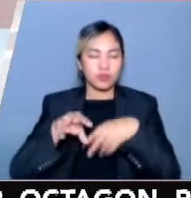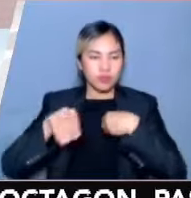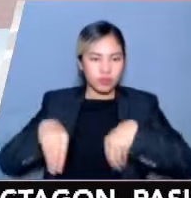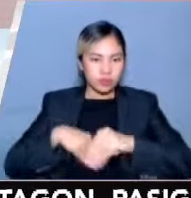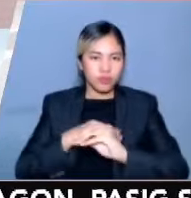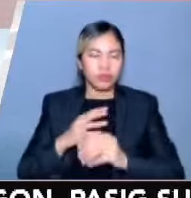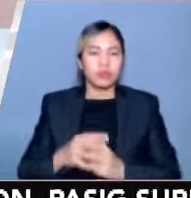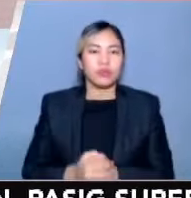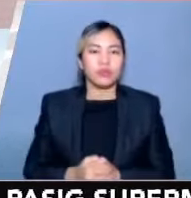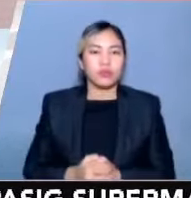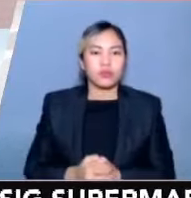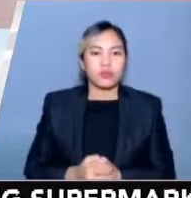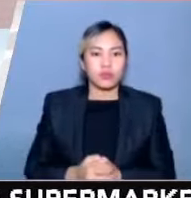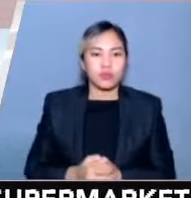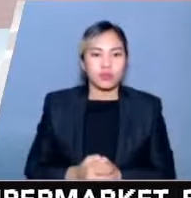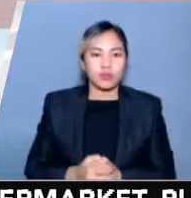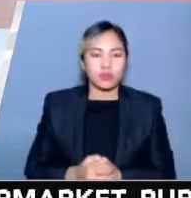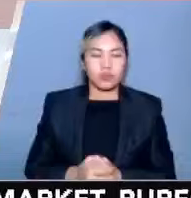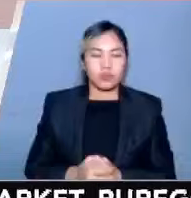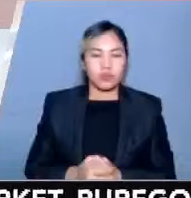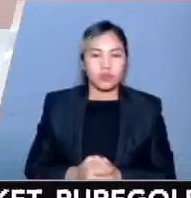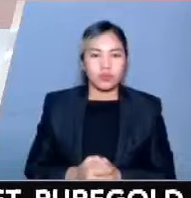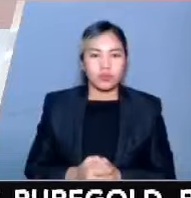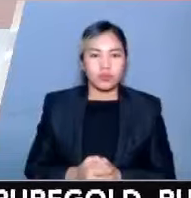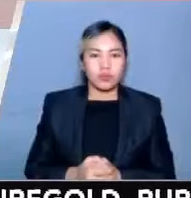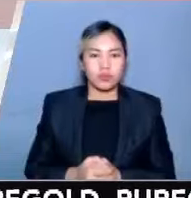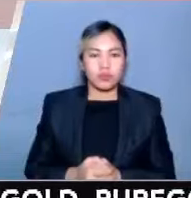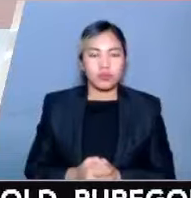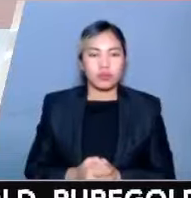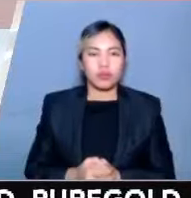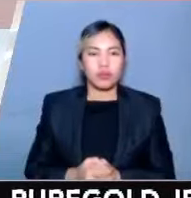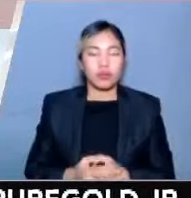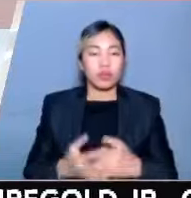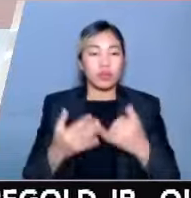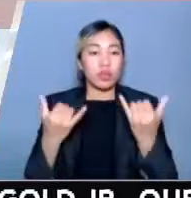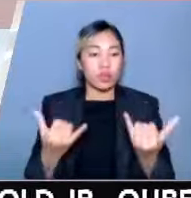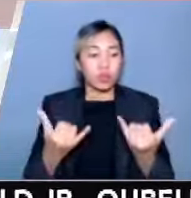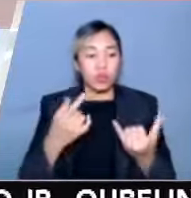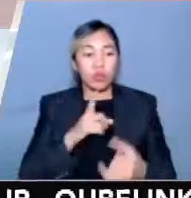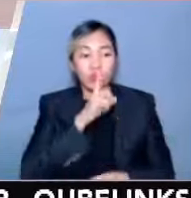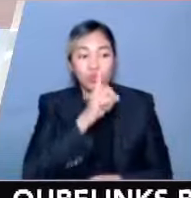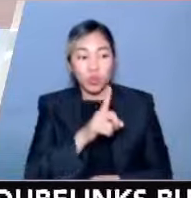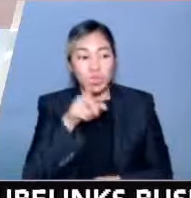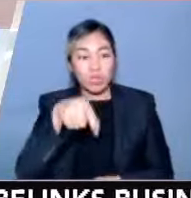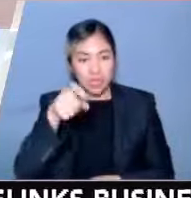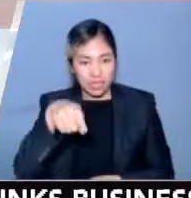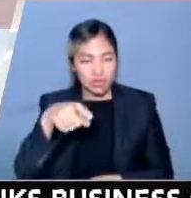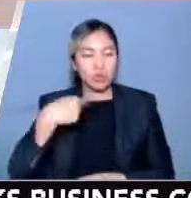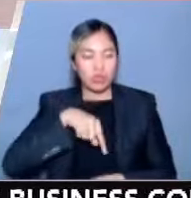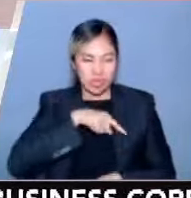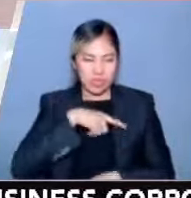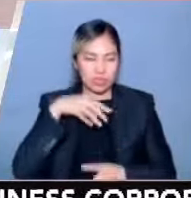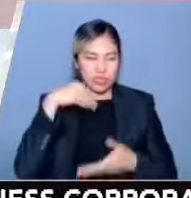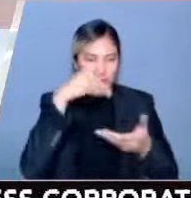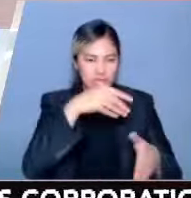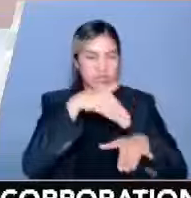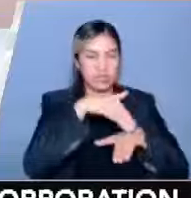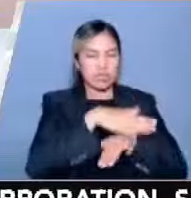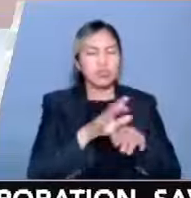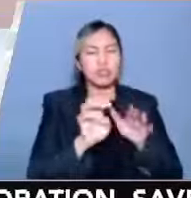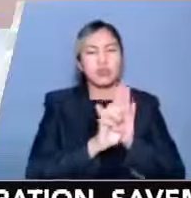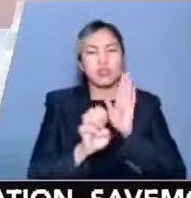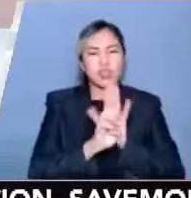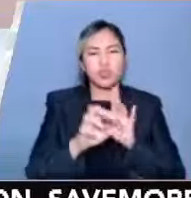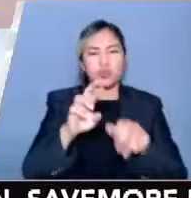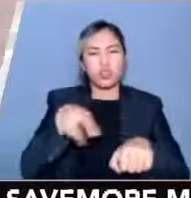muna as augmentation dun sa region na nangangailangan, particularly dito sa Region 5, Rafi. Okay,